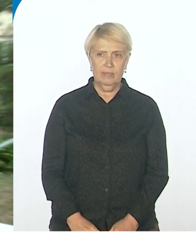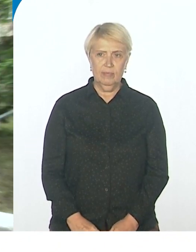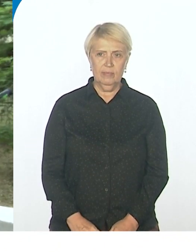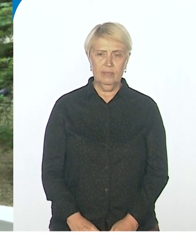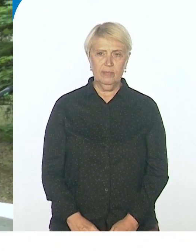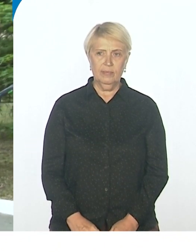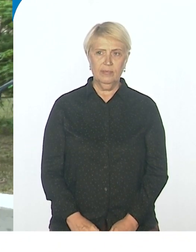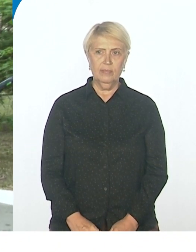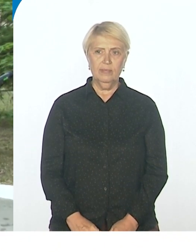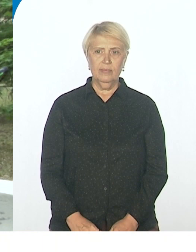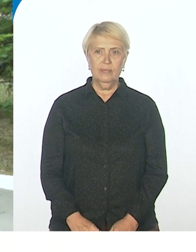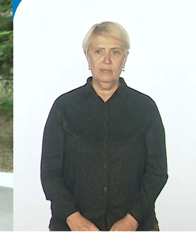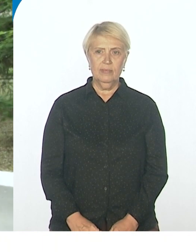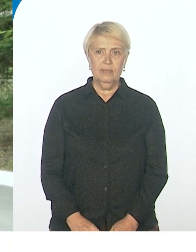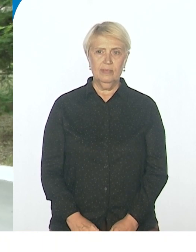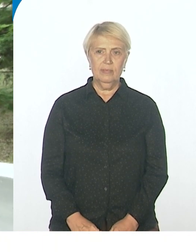Спасибо,